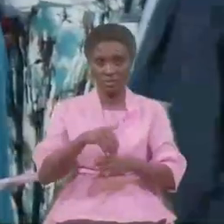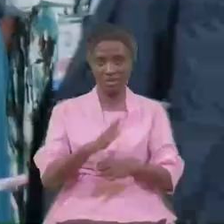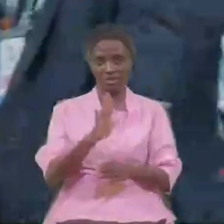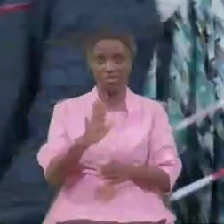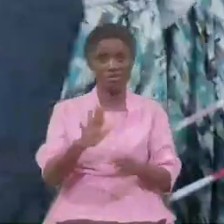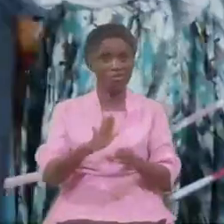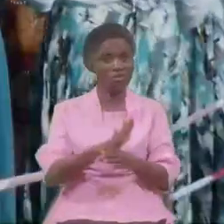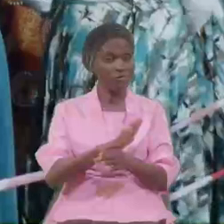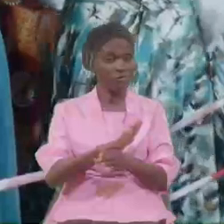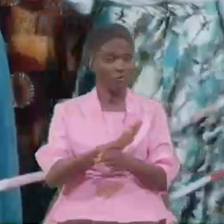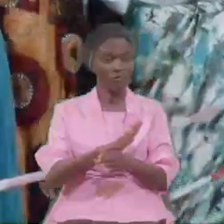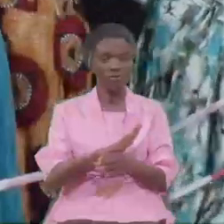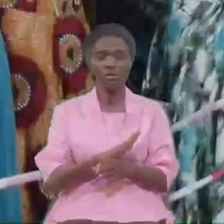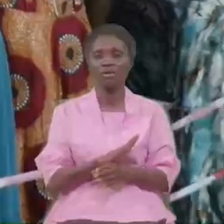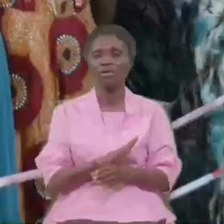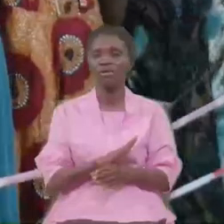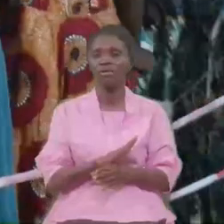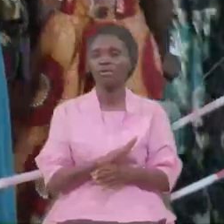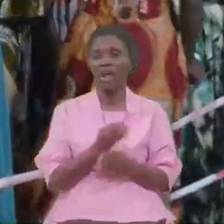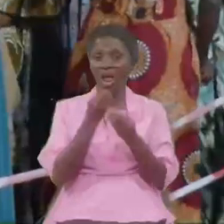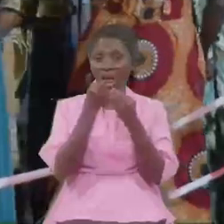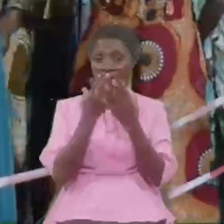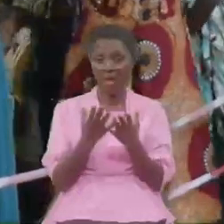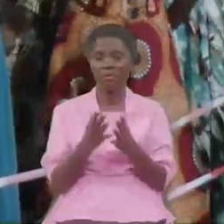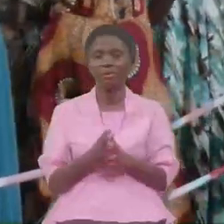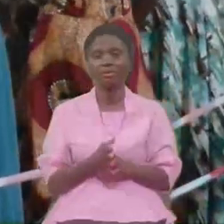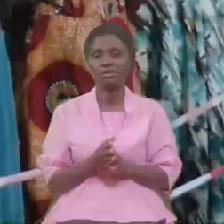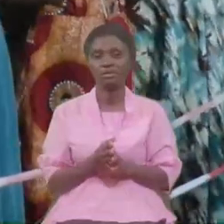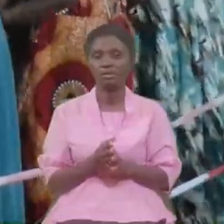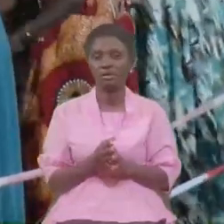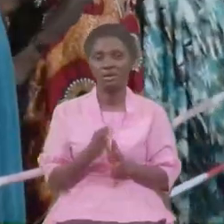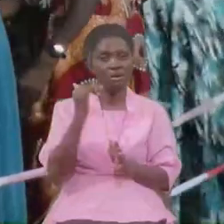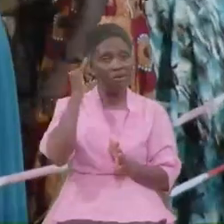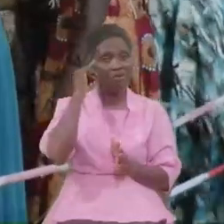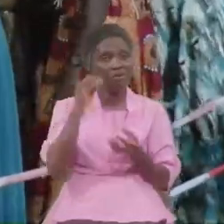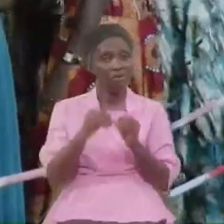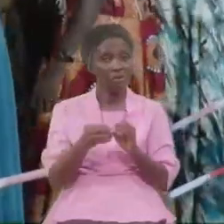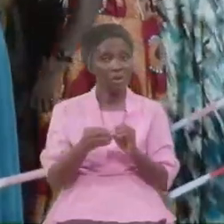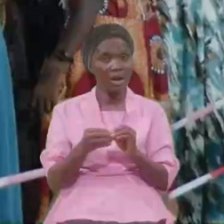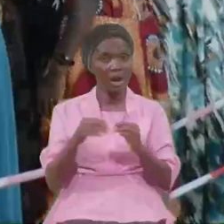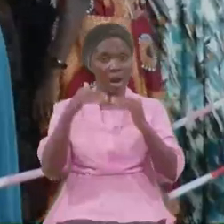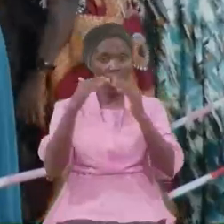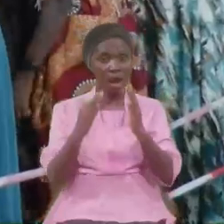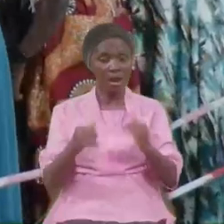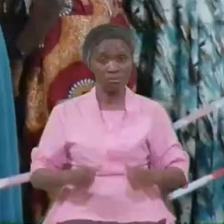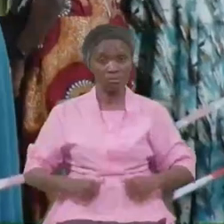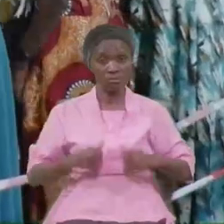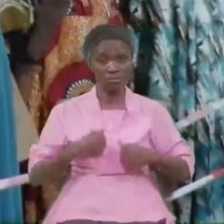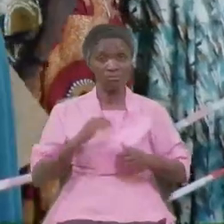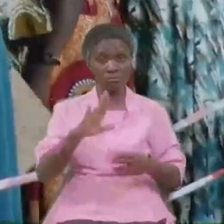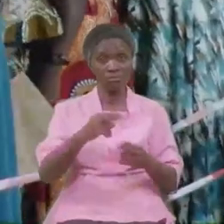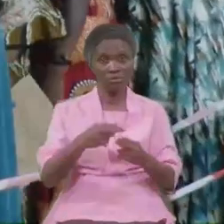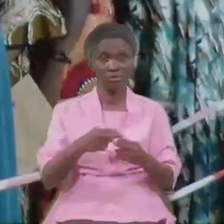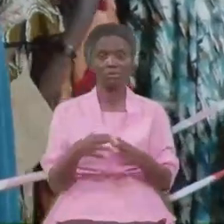Faites-nous parvenir vos infos, votre numéro de téléphone, votre adresse,